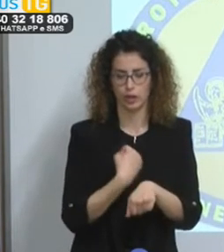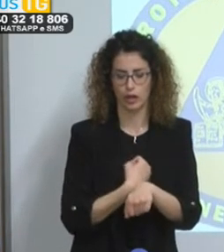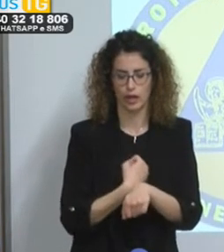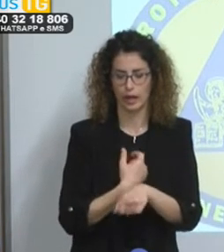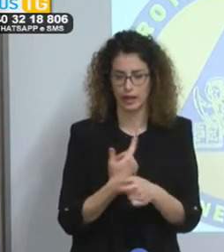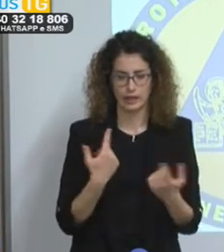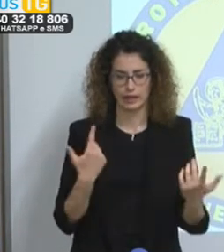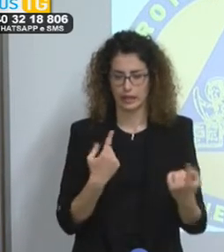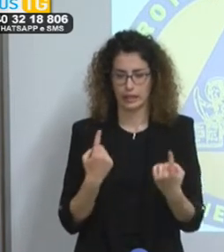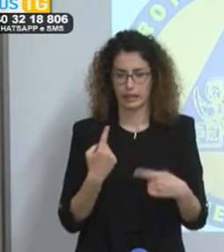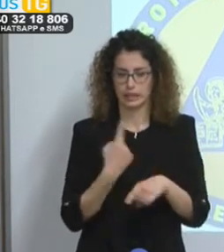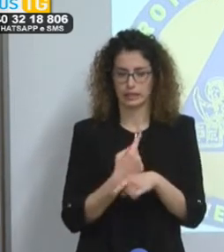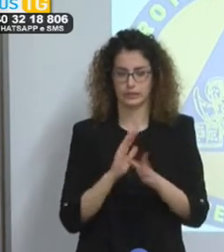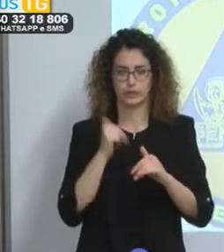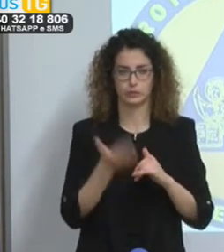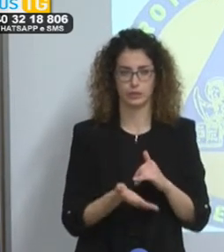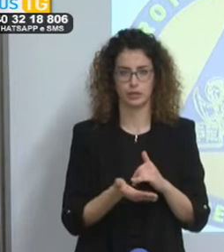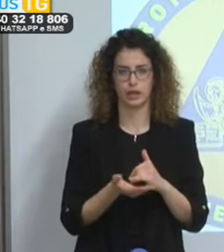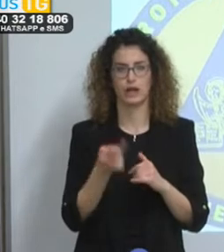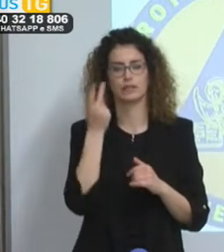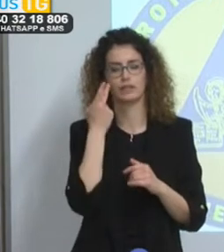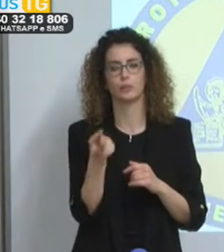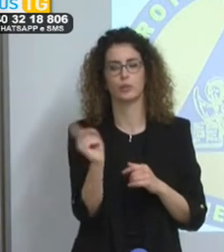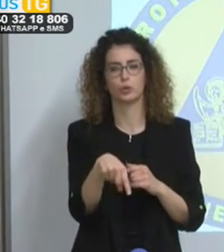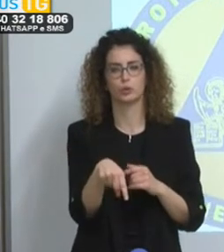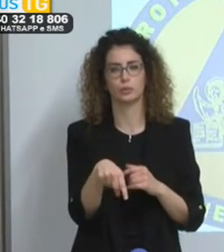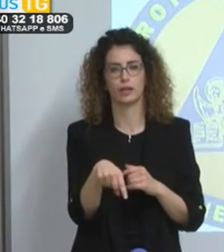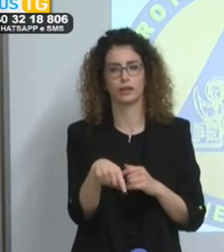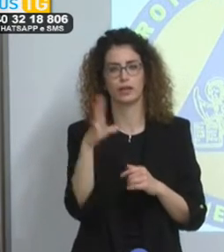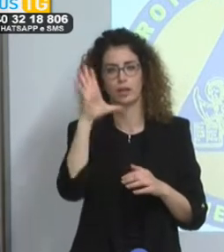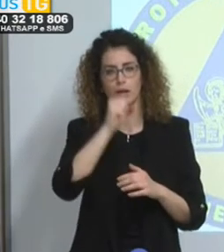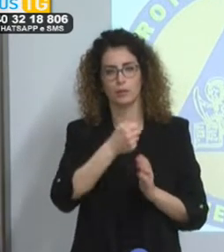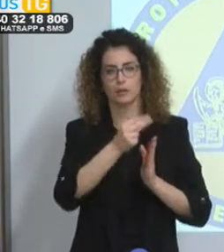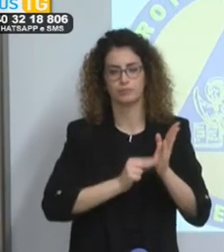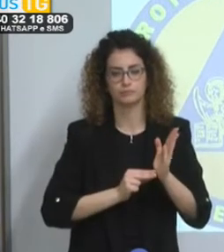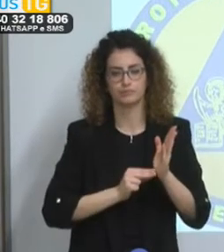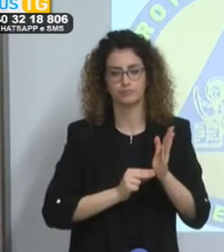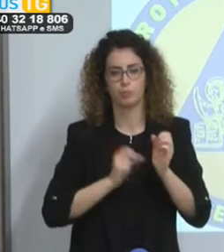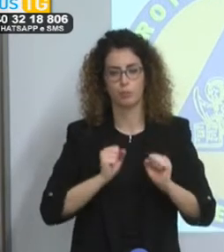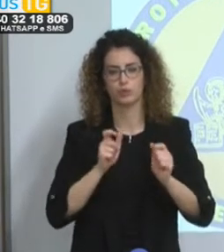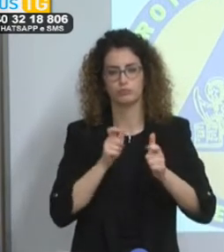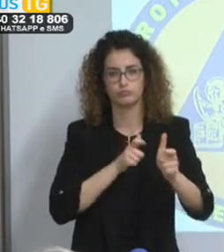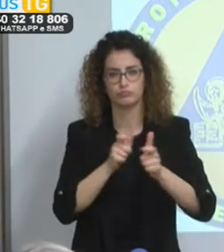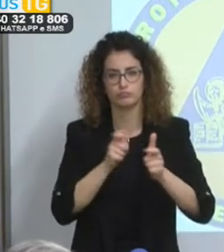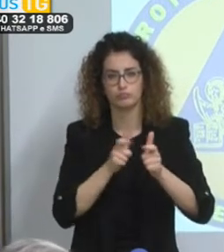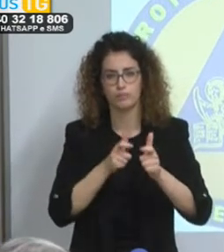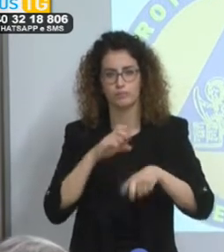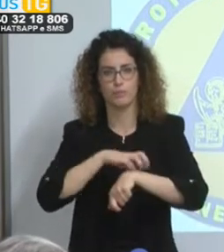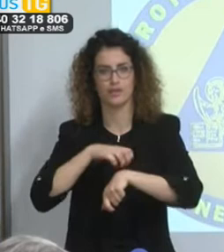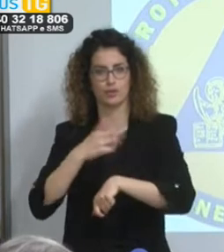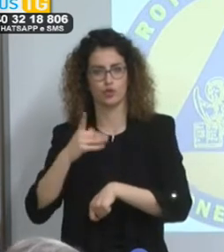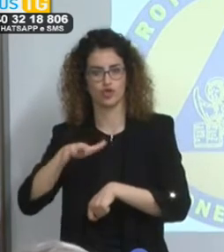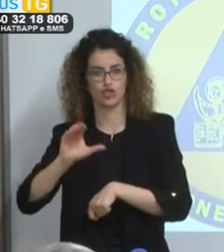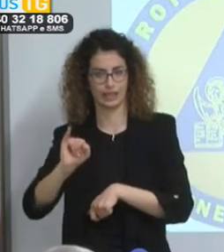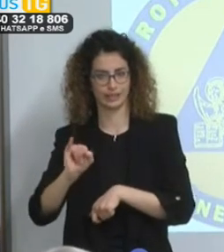fuori, cercheremo di capire domani quali saranno, diciamo, gli elementi che potrebbero essere oggetto di discussione con il ministro Giorgetti.